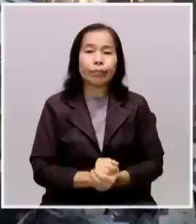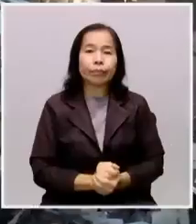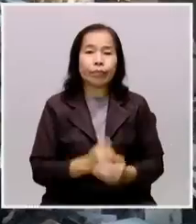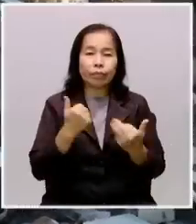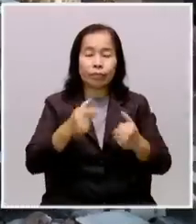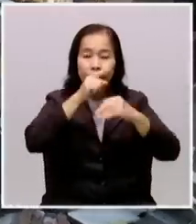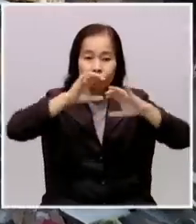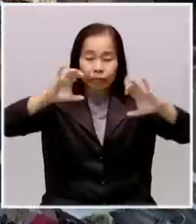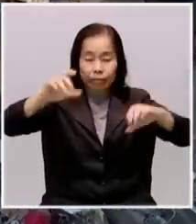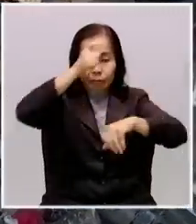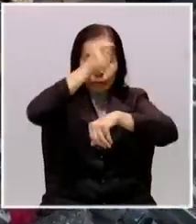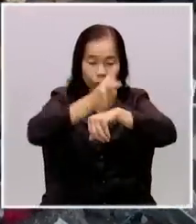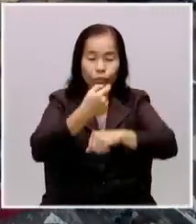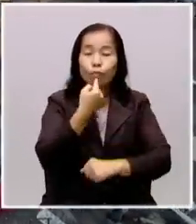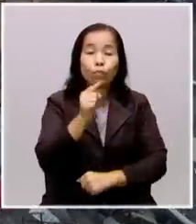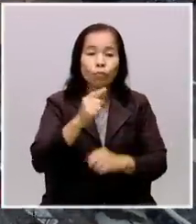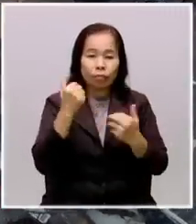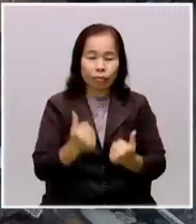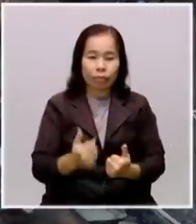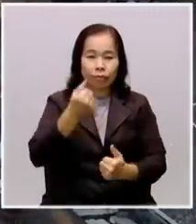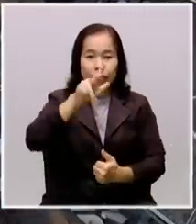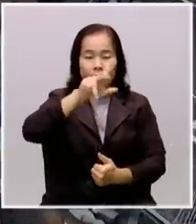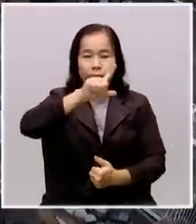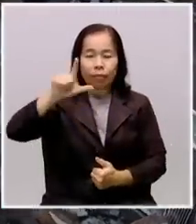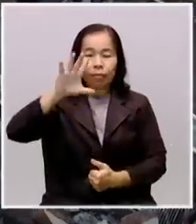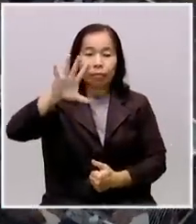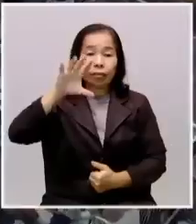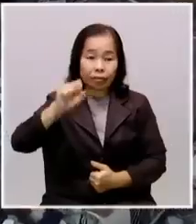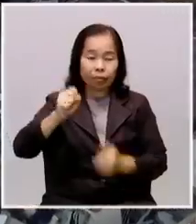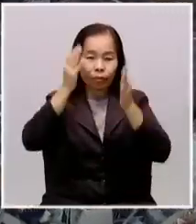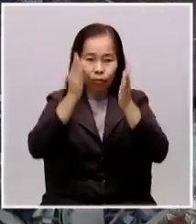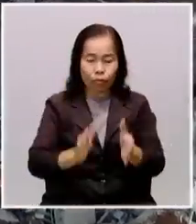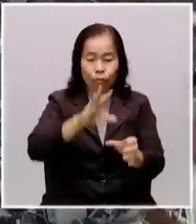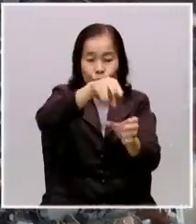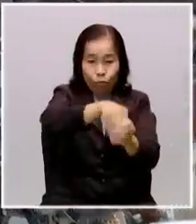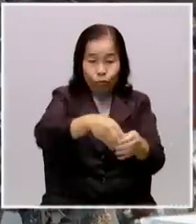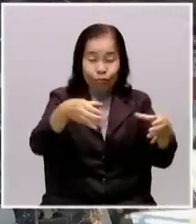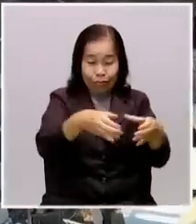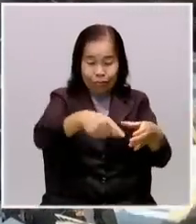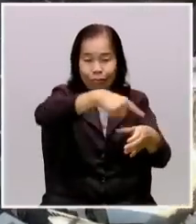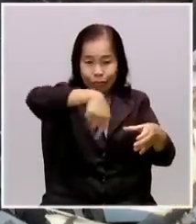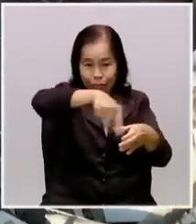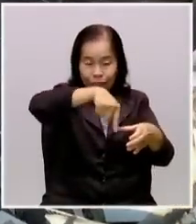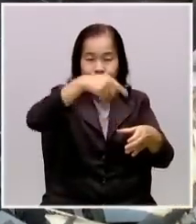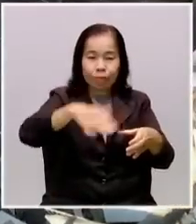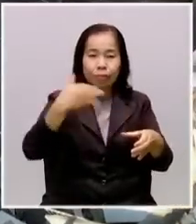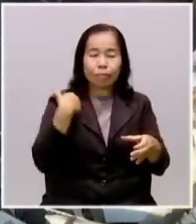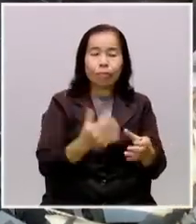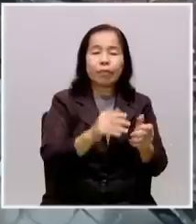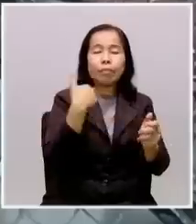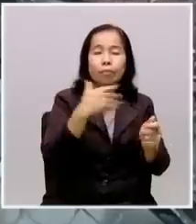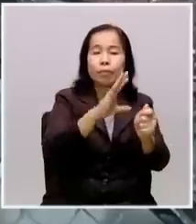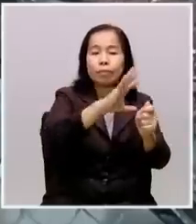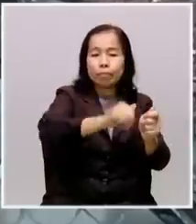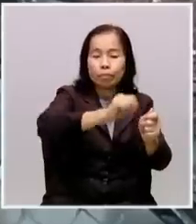รัฐบาลตุรกีระบุว่า 13, 500,000คนที่อยู่ในพื้นที่กว้างใหญ่ประมาณ 450กมตั้งแต่เมืองอาดานา